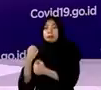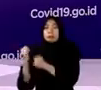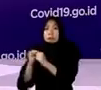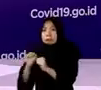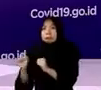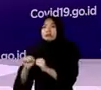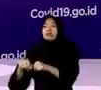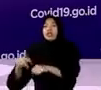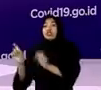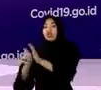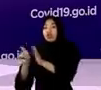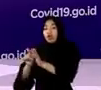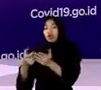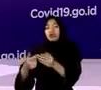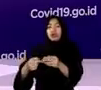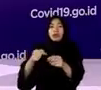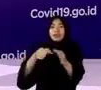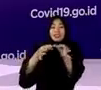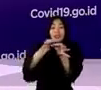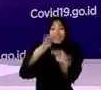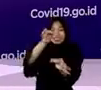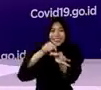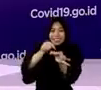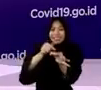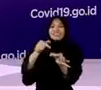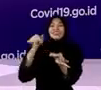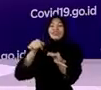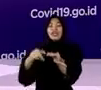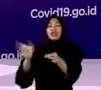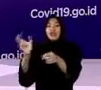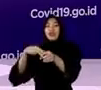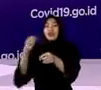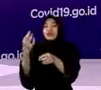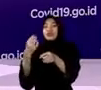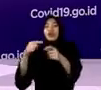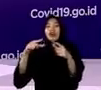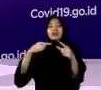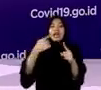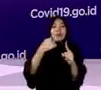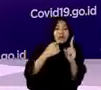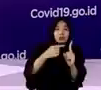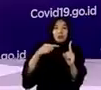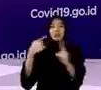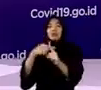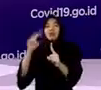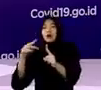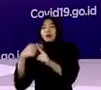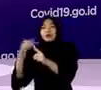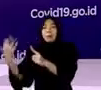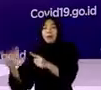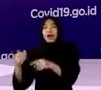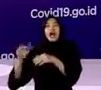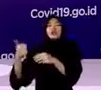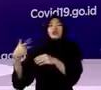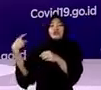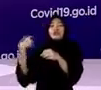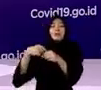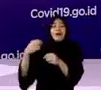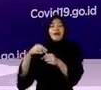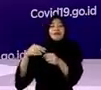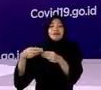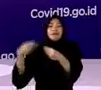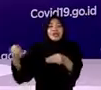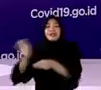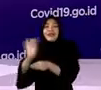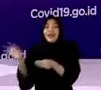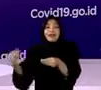dalam pengadaan satu produk vaksin, adanya suntikan penguat atau booster, dan lain-lain. Uji